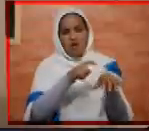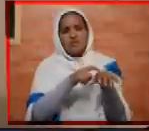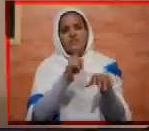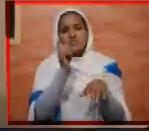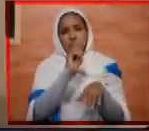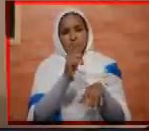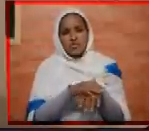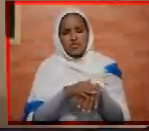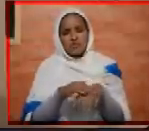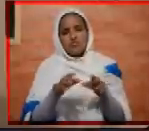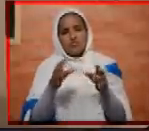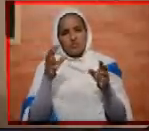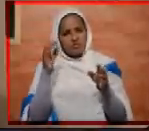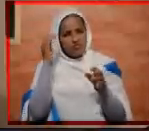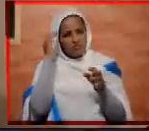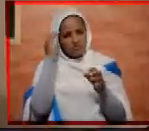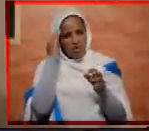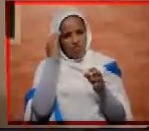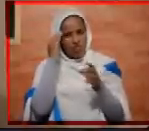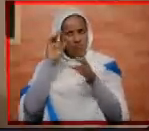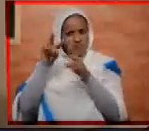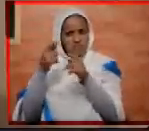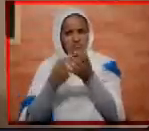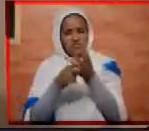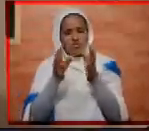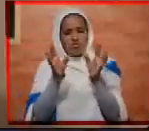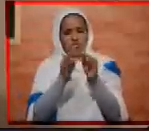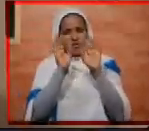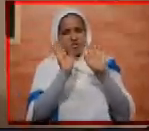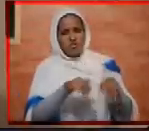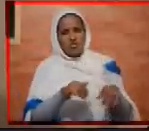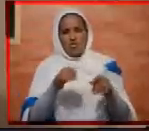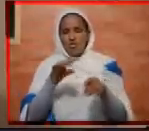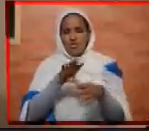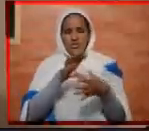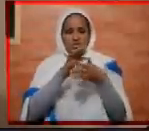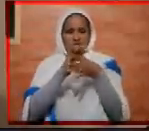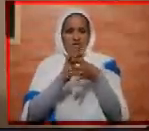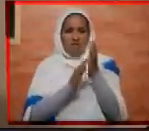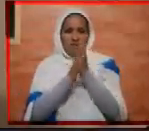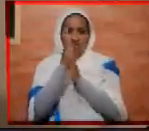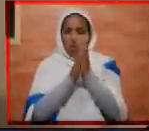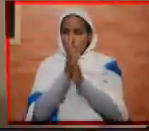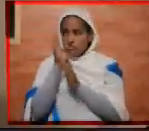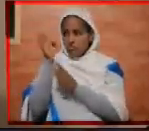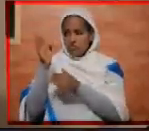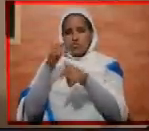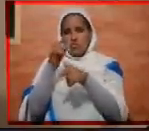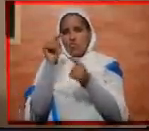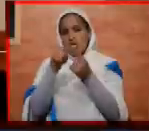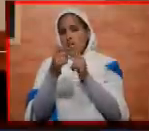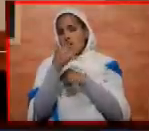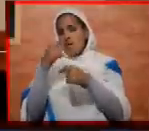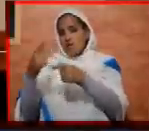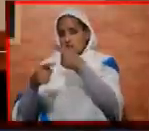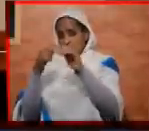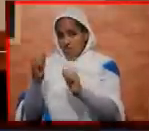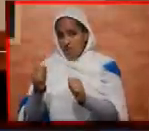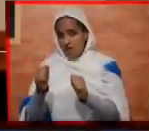ከከተማም ተምረው ይመጣሉ፣ ከገጠርም የጥንቱን ሳይለቁ መከራውን ታግሰው